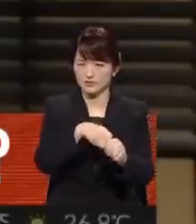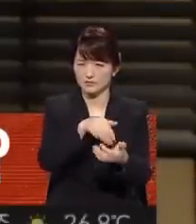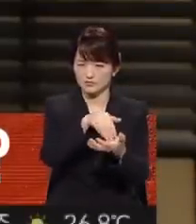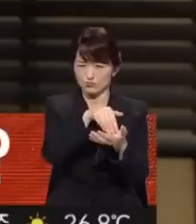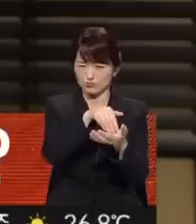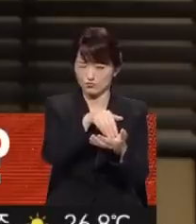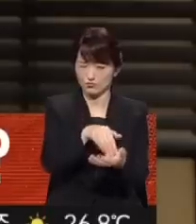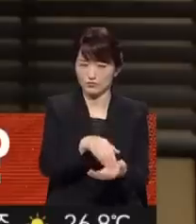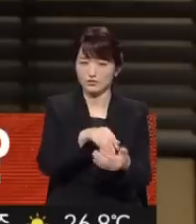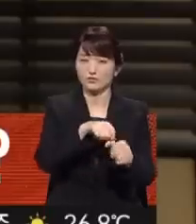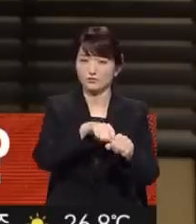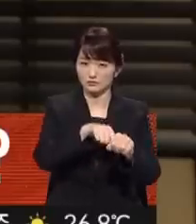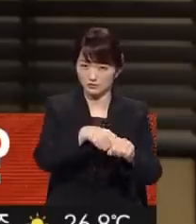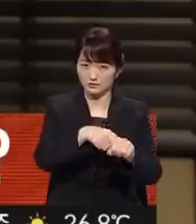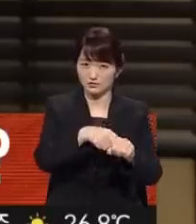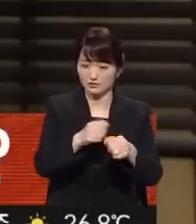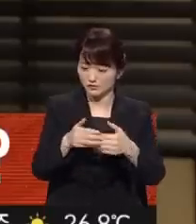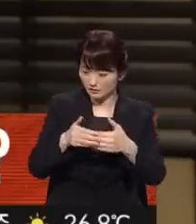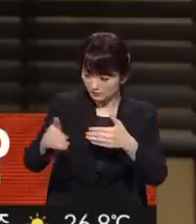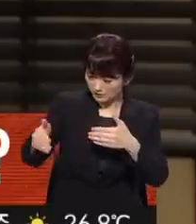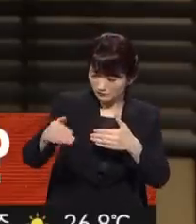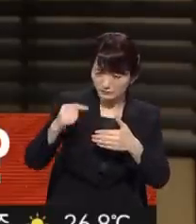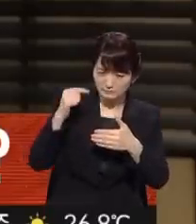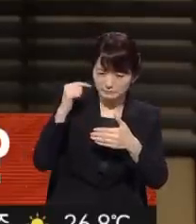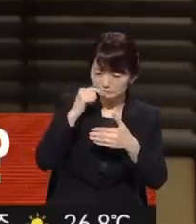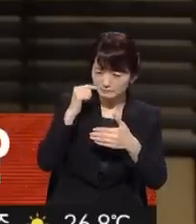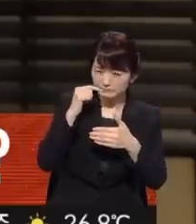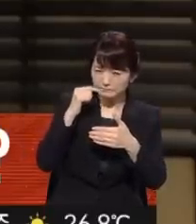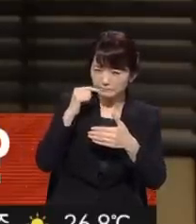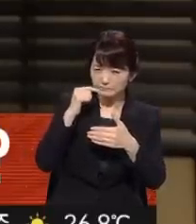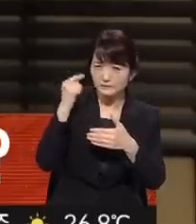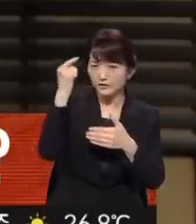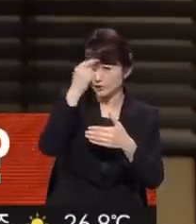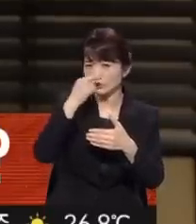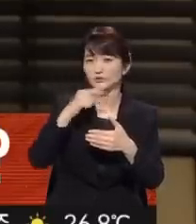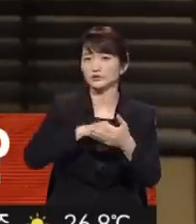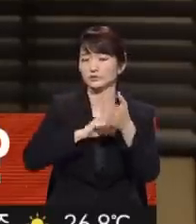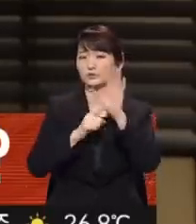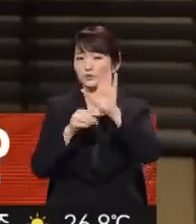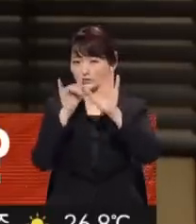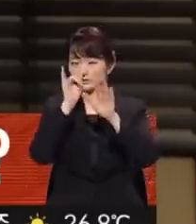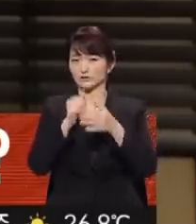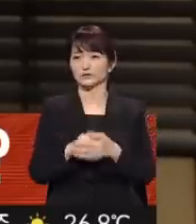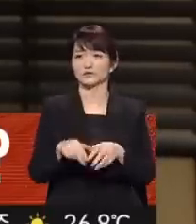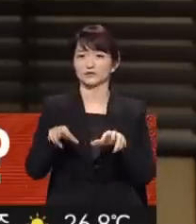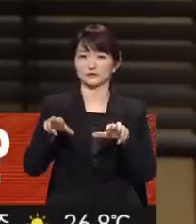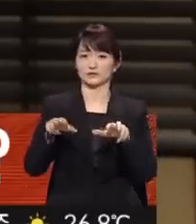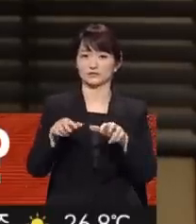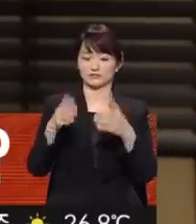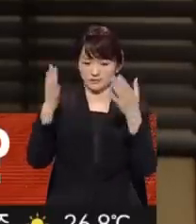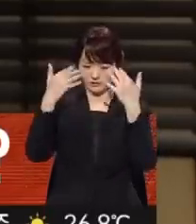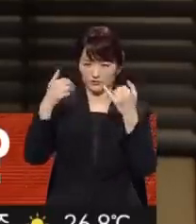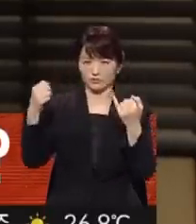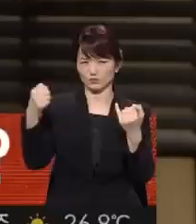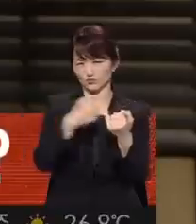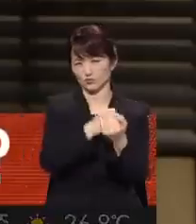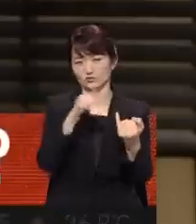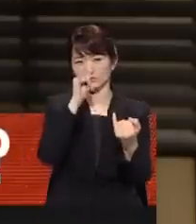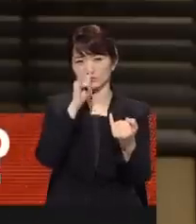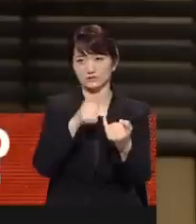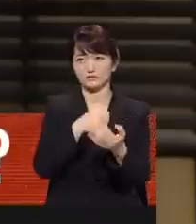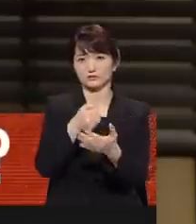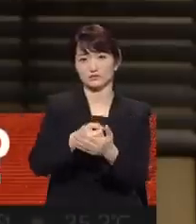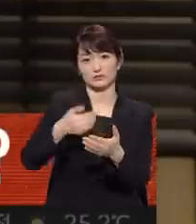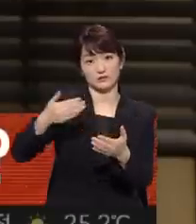처벌. 그러니까 아주 절차 요건이 까다롭게 얼굴이나 이런 게 공개가 될 수 있습니다. 근데 지금 사실 학폭이기도 하고 이게 지금